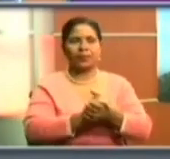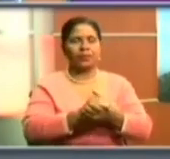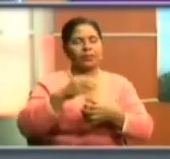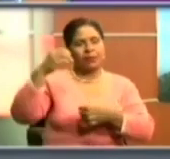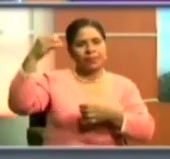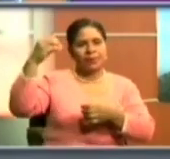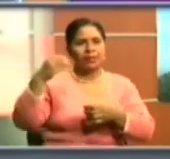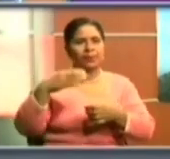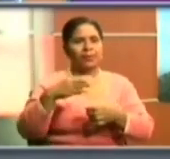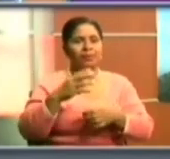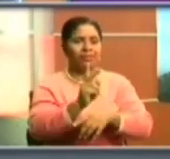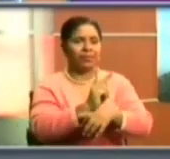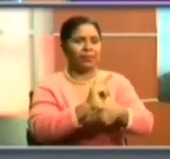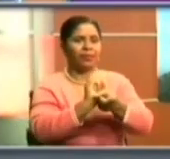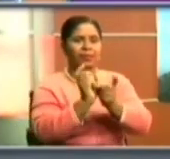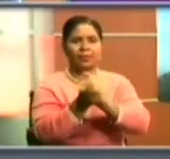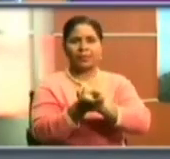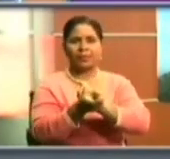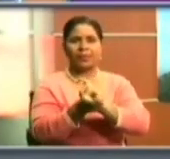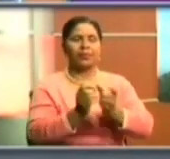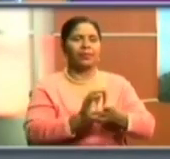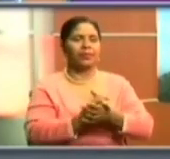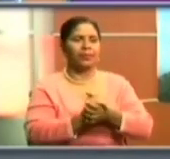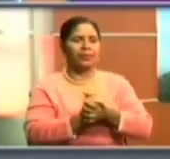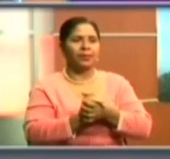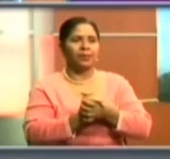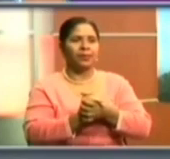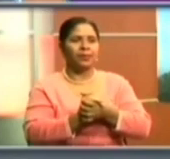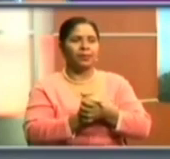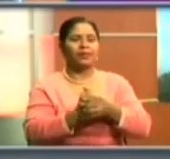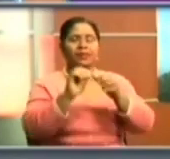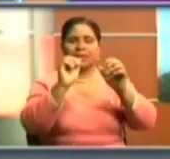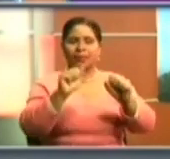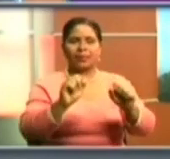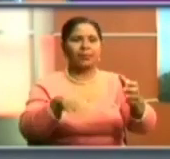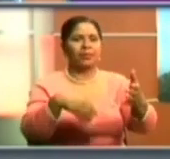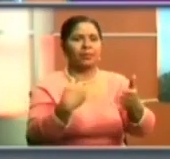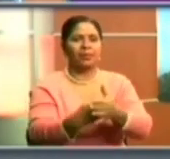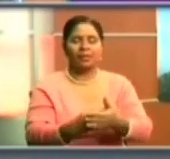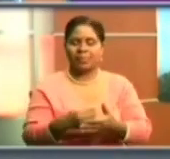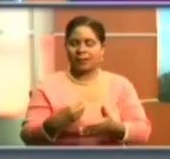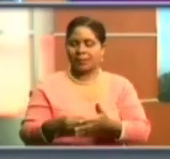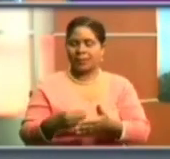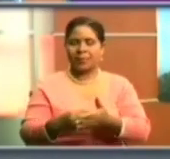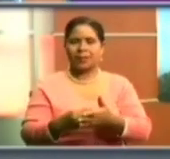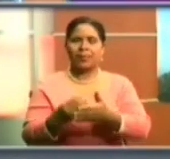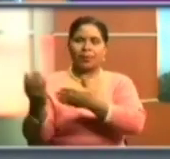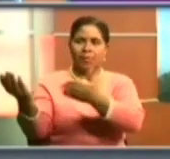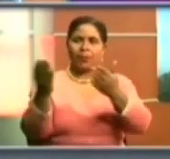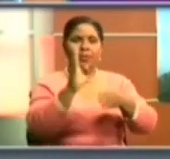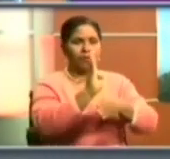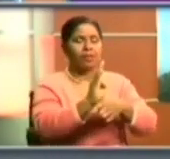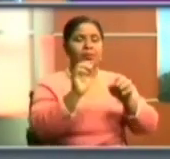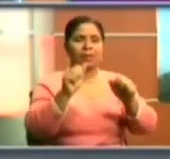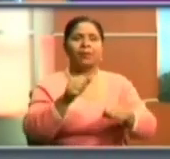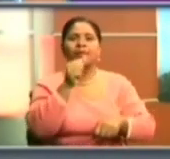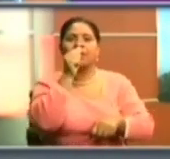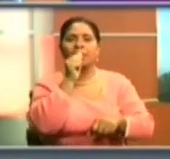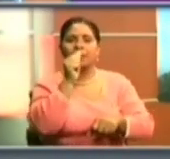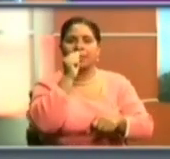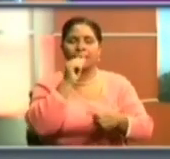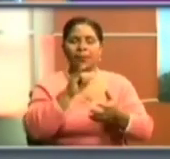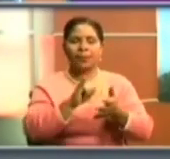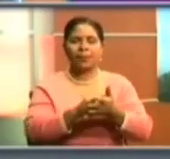grâce à la caravane du changement afin qu'elles puissent avoir les moyens pour attirer les investissements privés et valoriser